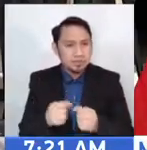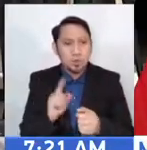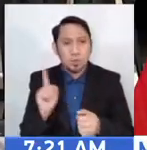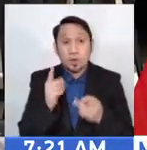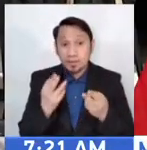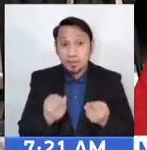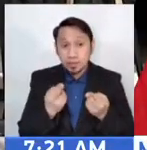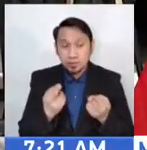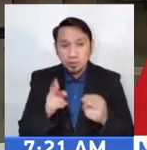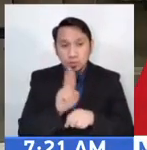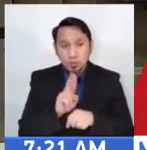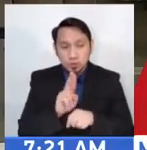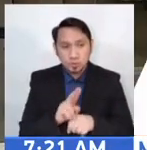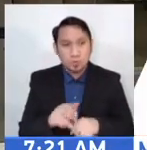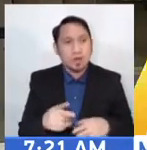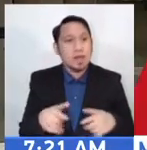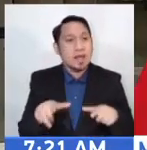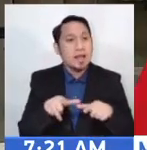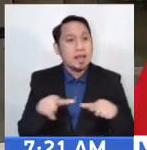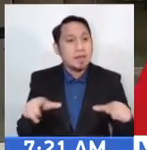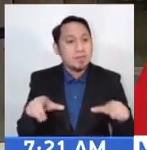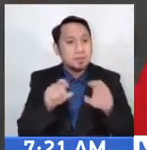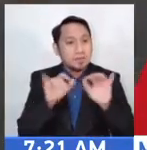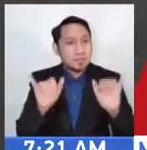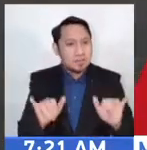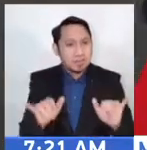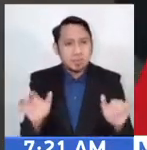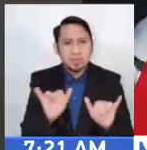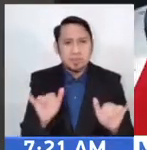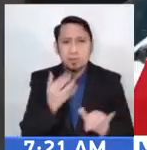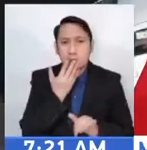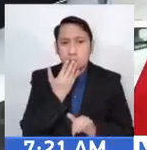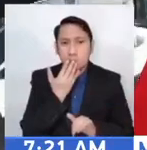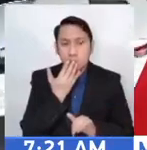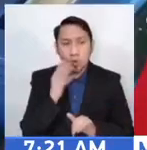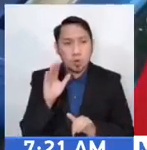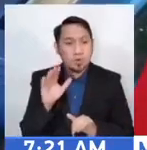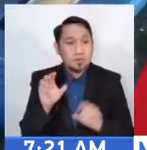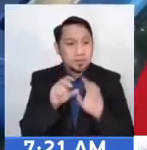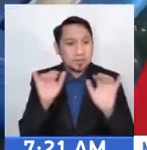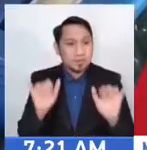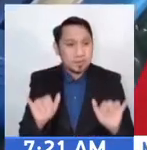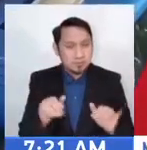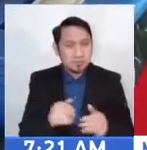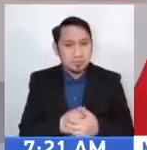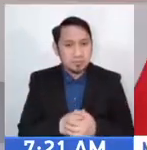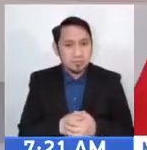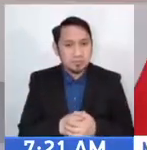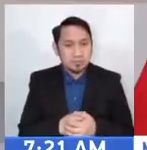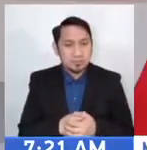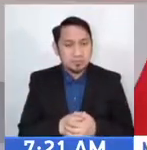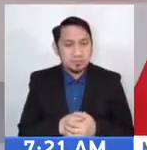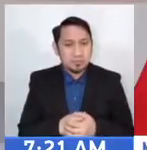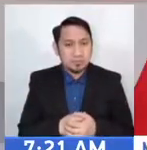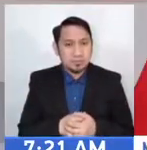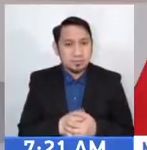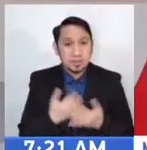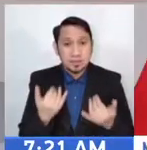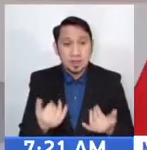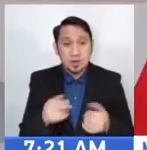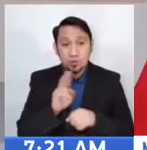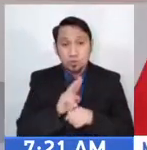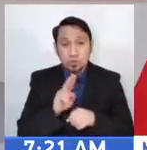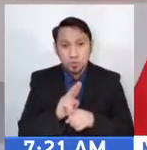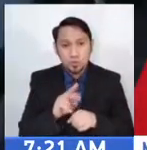level system na kahalintulad ng color-coded system ng National Disaster Risk Reduction and Management Council. Ito ang paggamit ng traffic light system